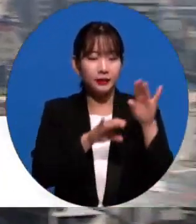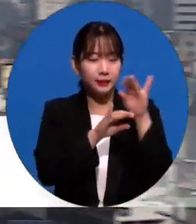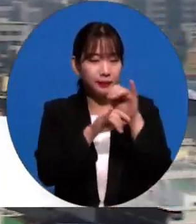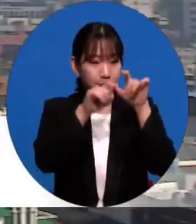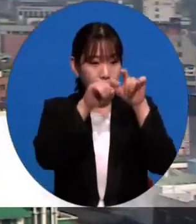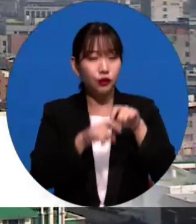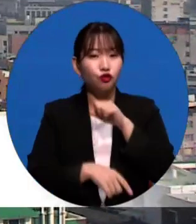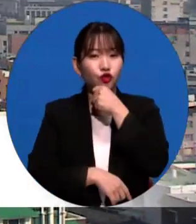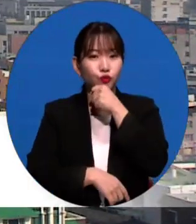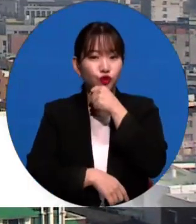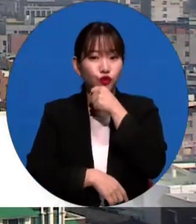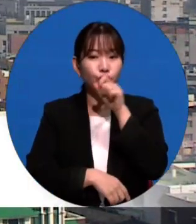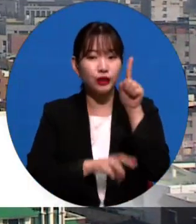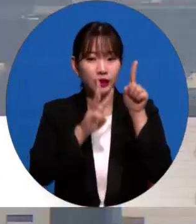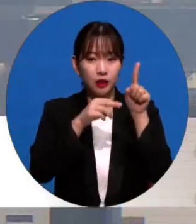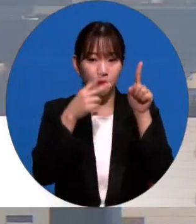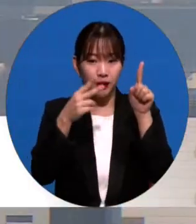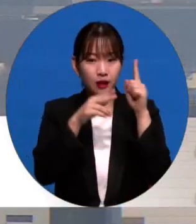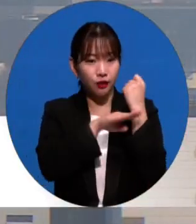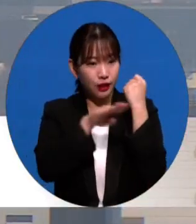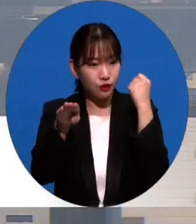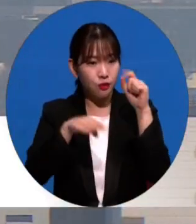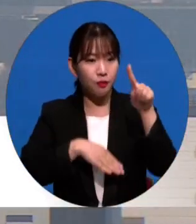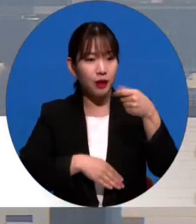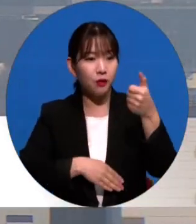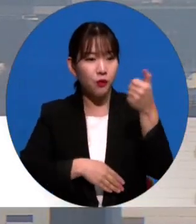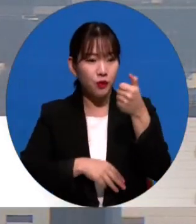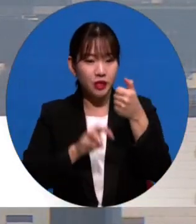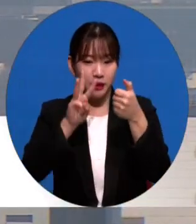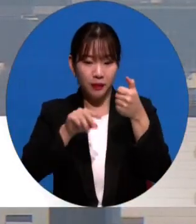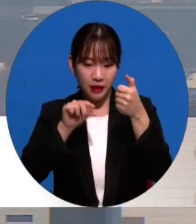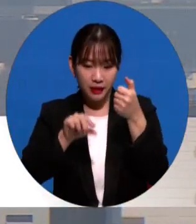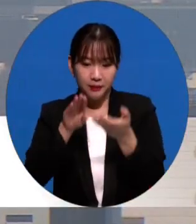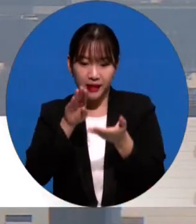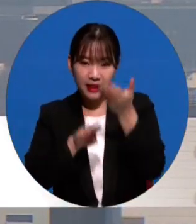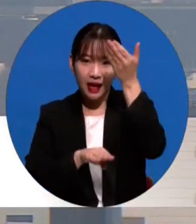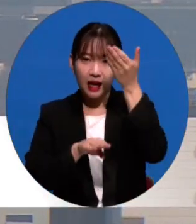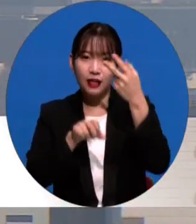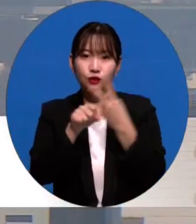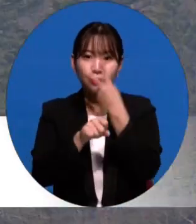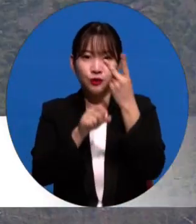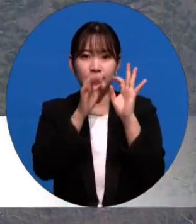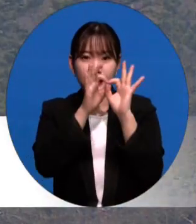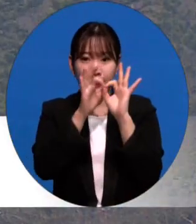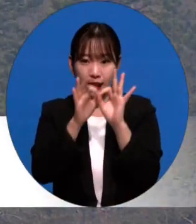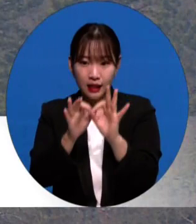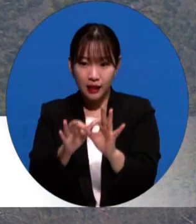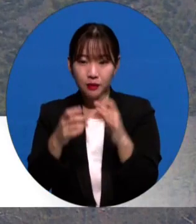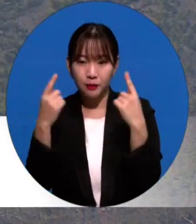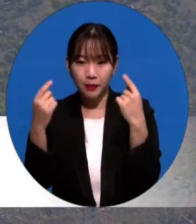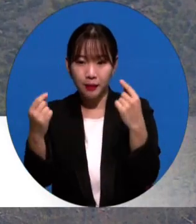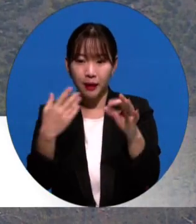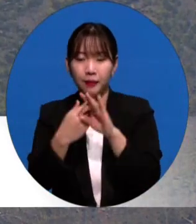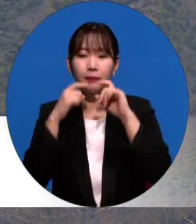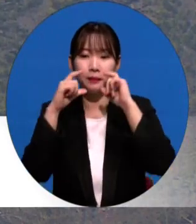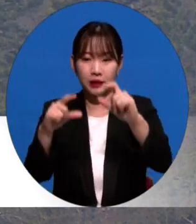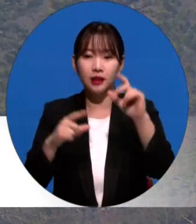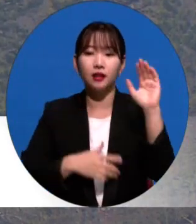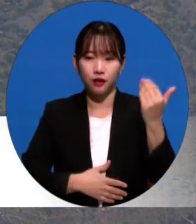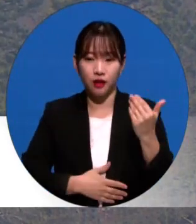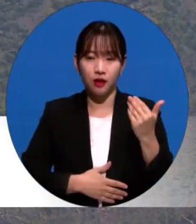미세먼지 평균 농도가 세제곱미터당 150 마이크로그램 이상인 수준이의 2시간 이상 지속될 때